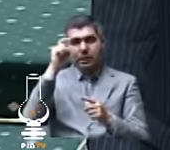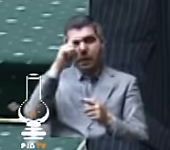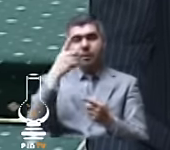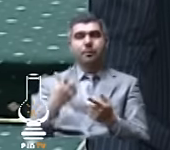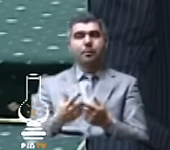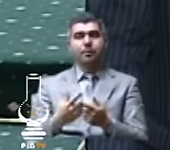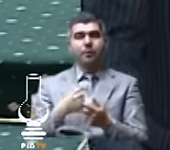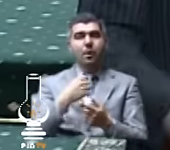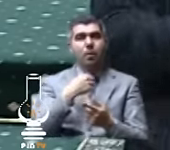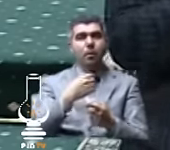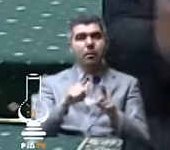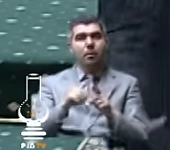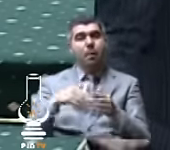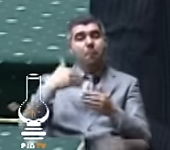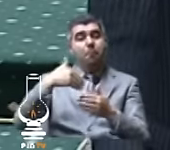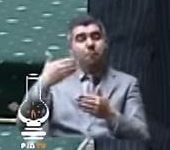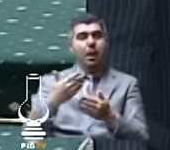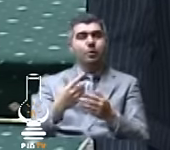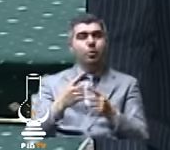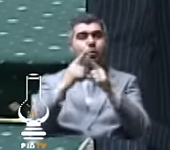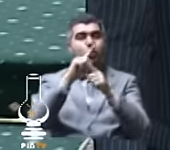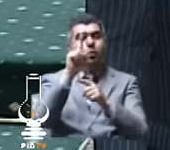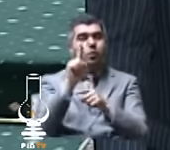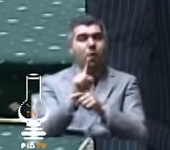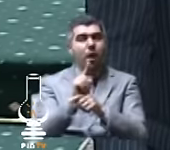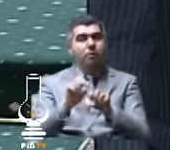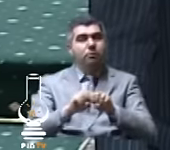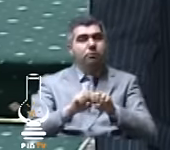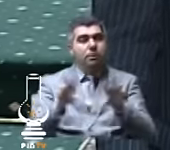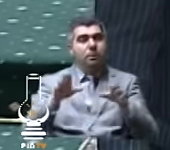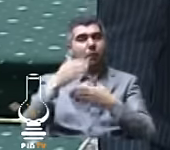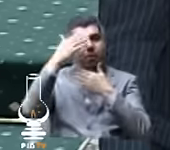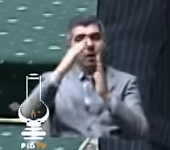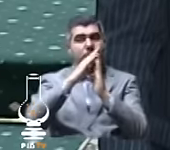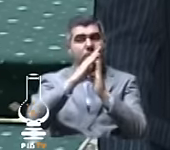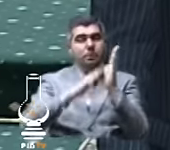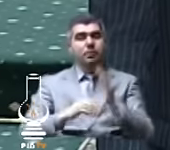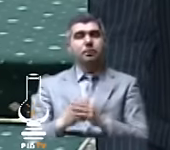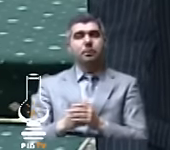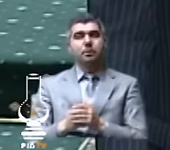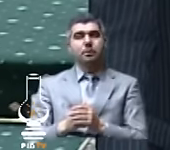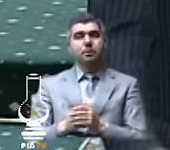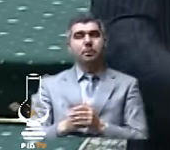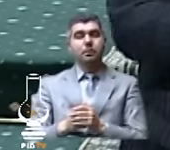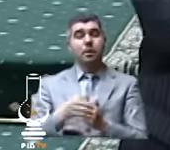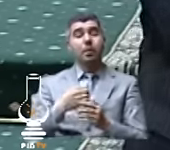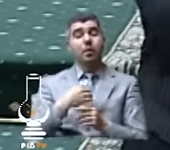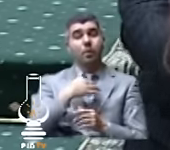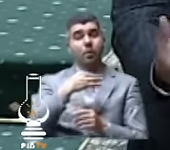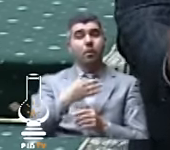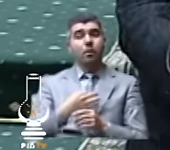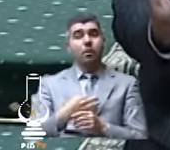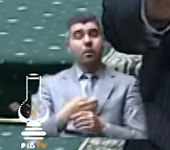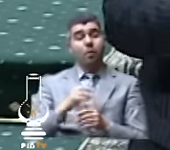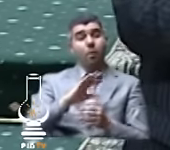عادله. السؤال اللي غادي يجي من بعد كيتكلم على التوزيع العادل للمشاريع التنمويه على البلاد، اللي غادي نشرحوا فيه شنو هي المقاربه. المقاربه مبنيه على اولا